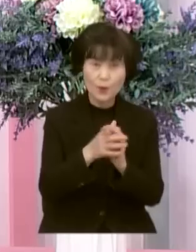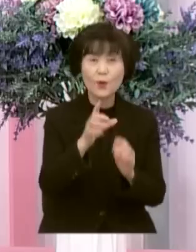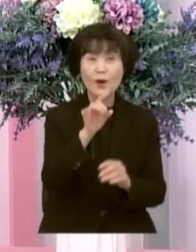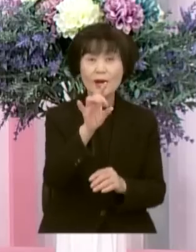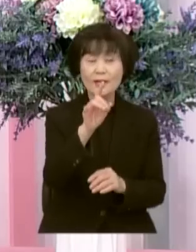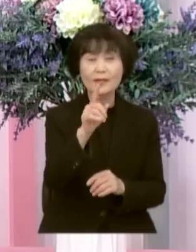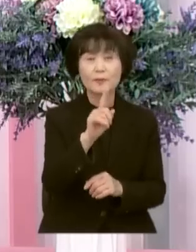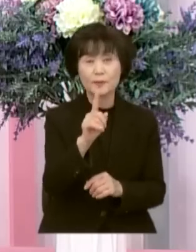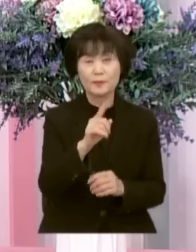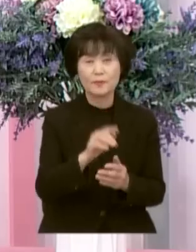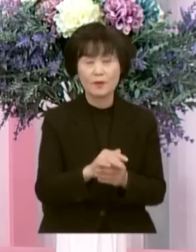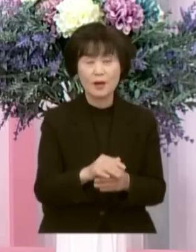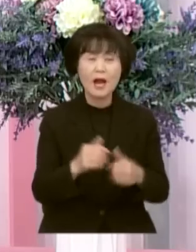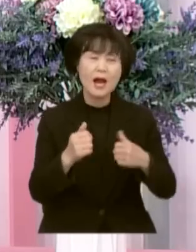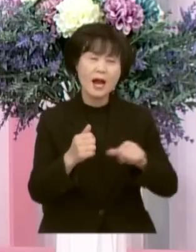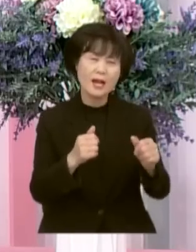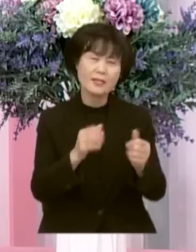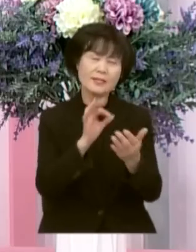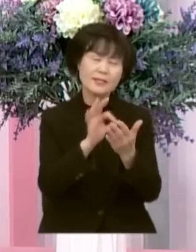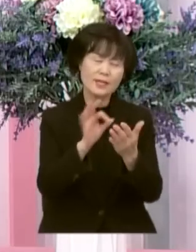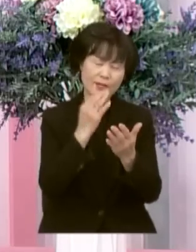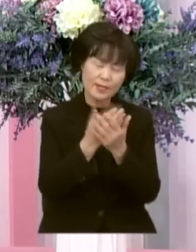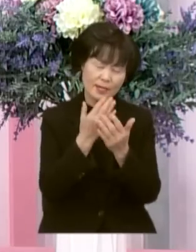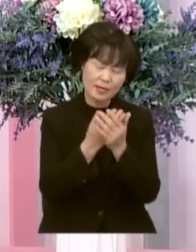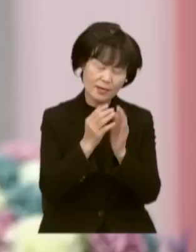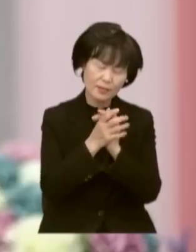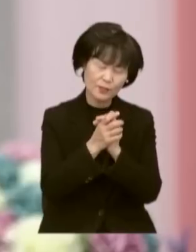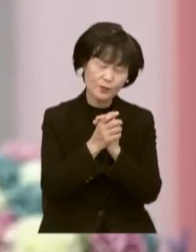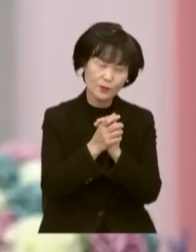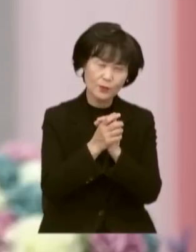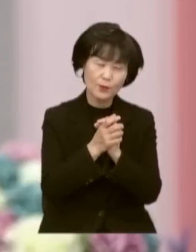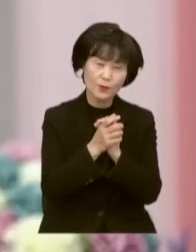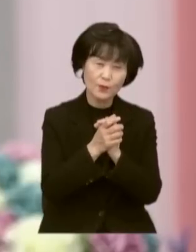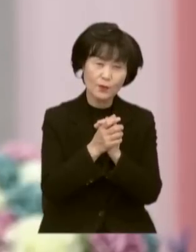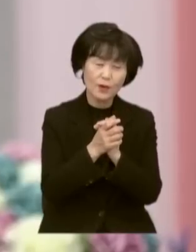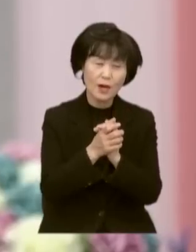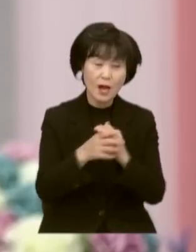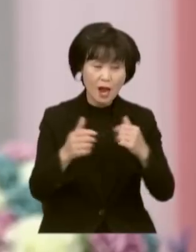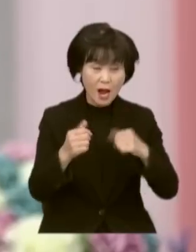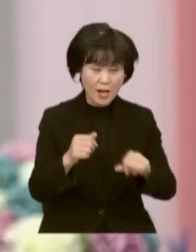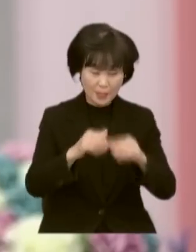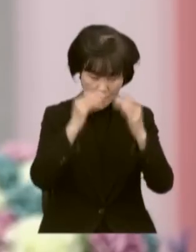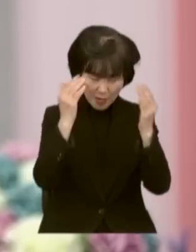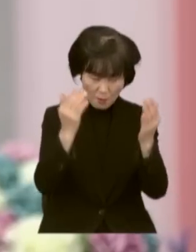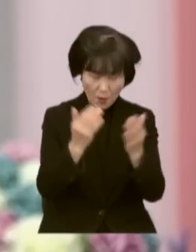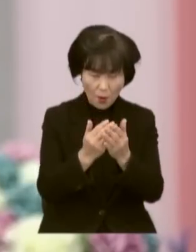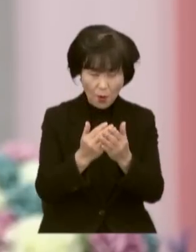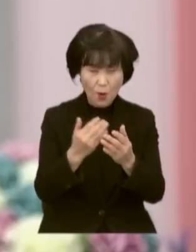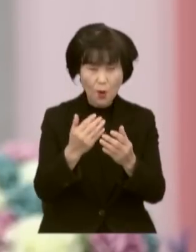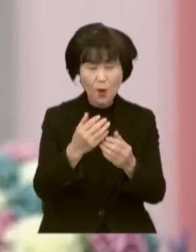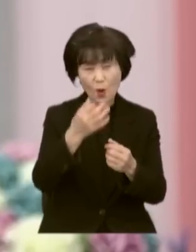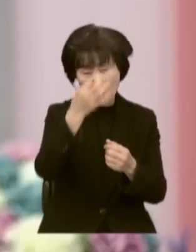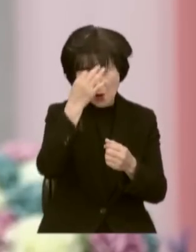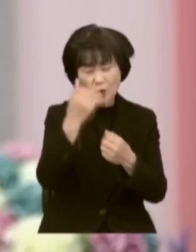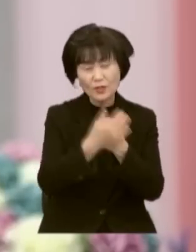딱 한 가지밖에 없어요. 그러니까 얘를 사용해 주시라는 거예요. 이 아이의 모든 달란트를